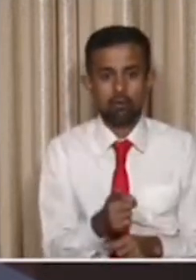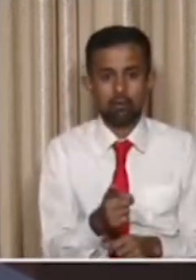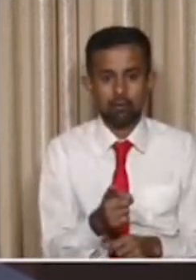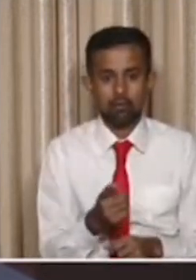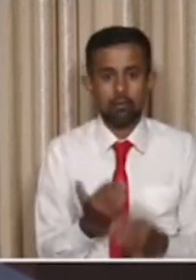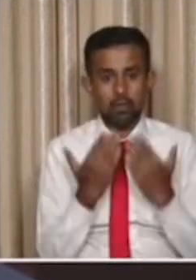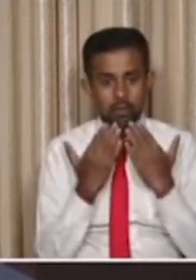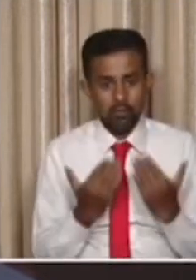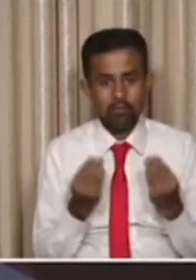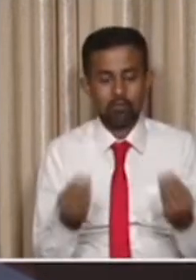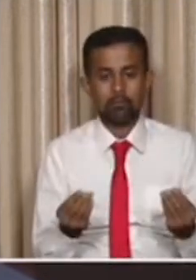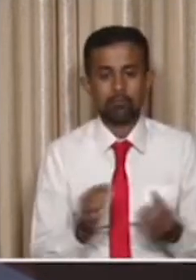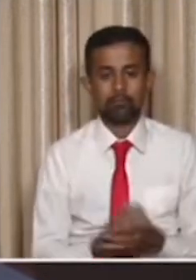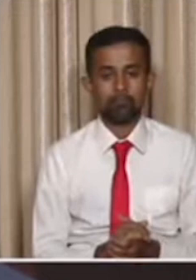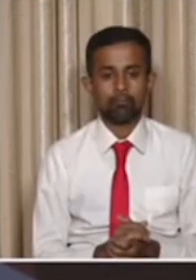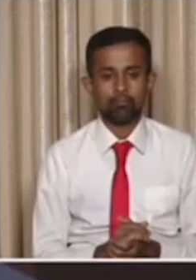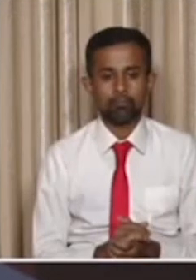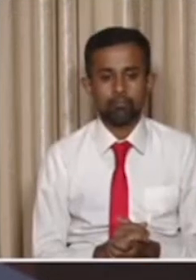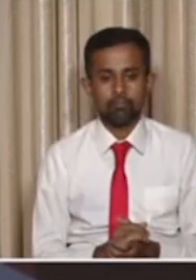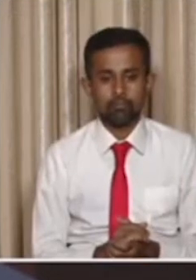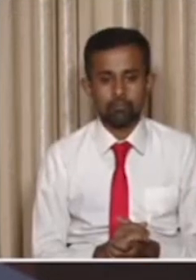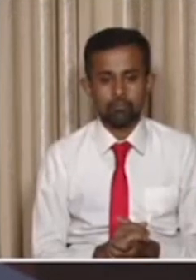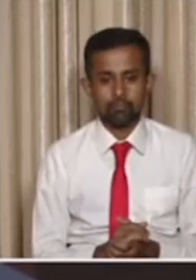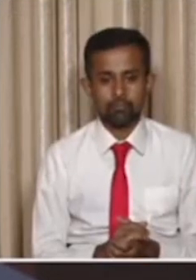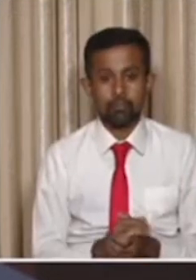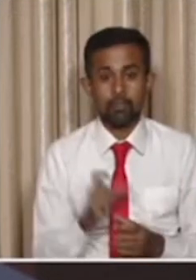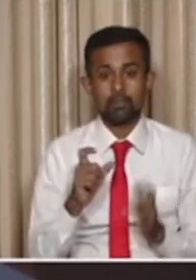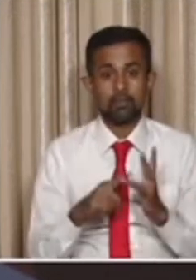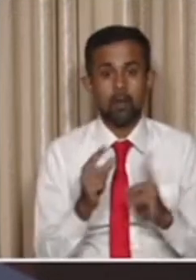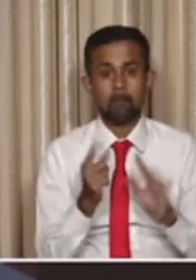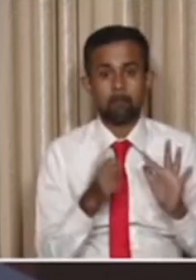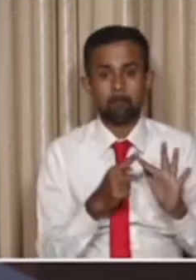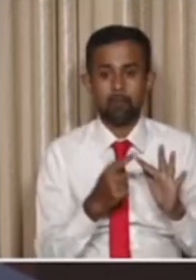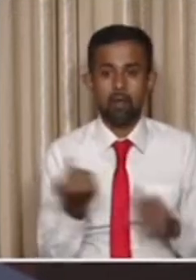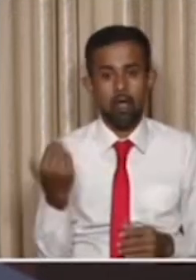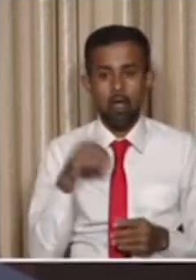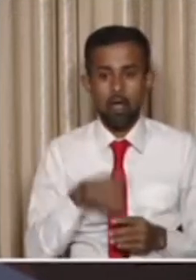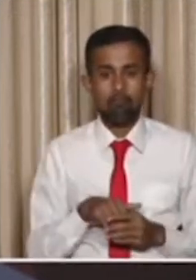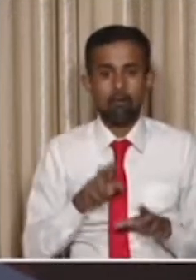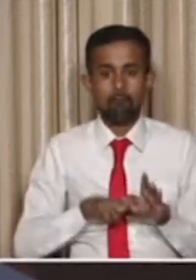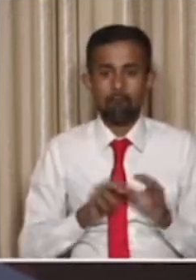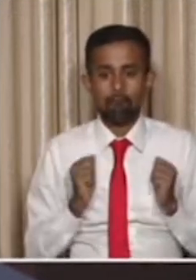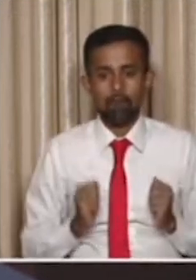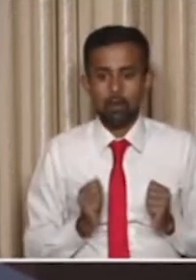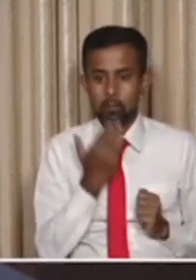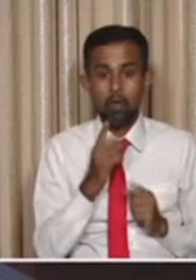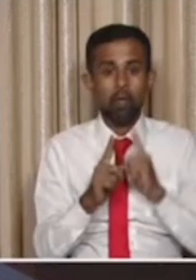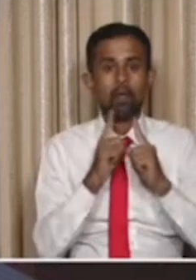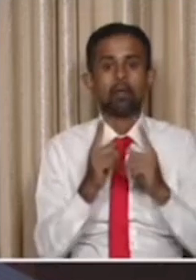මං ස්තුතිවන්ත වෙනවා. හරි? එතකොට කෝප් එකට මං ආවහම වාඩි වෙන්න පුළුවන් කතා කරන්න